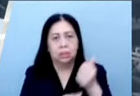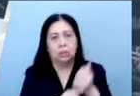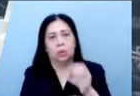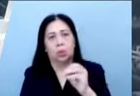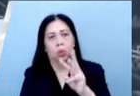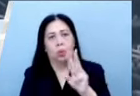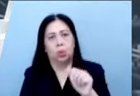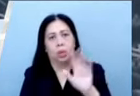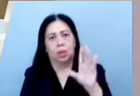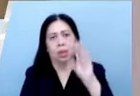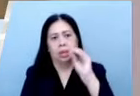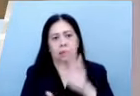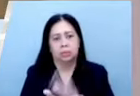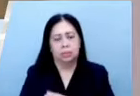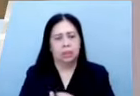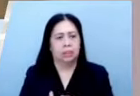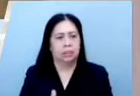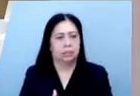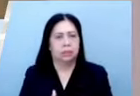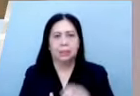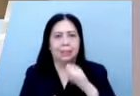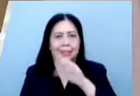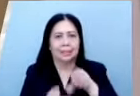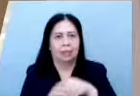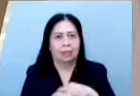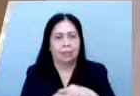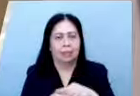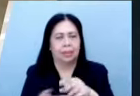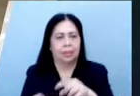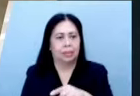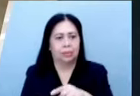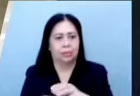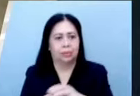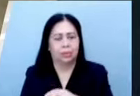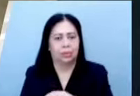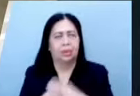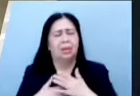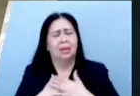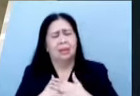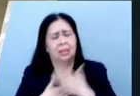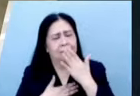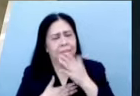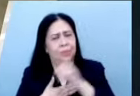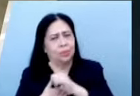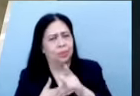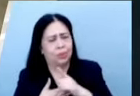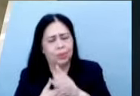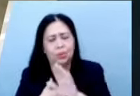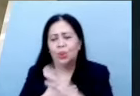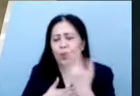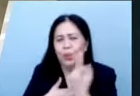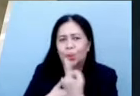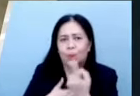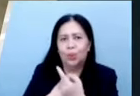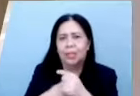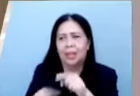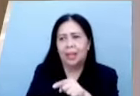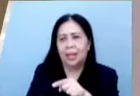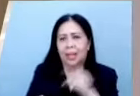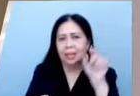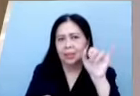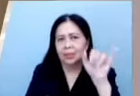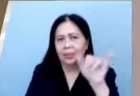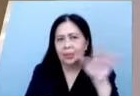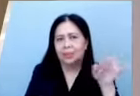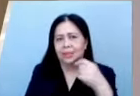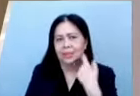kanyang asawa. Hindi siya kasali doon. Hi, thank you, Lord. Oo naman, ano lang, nadala sa asylum center, dinala